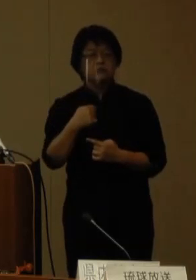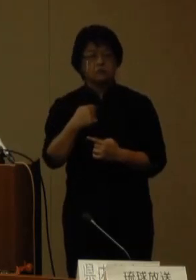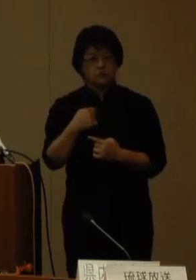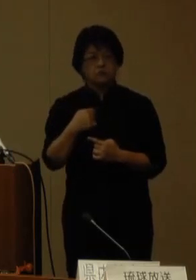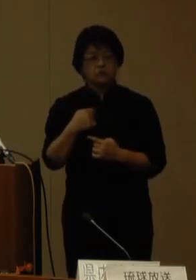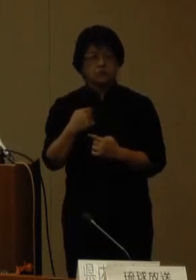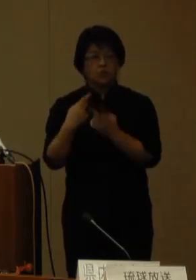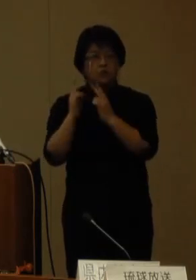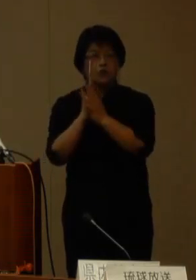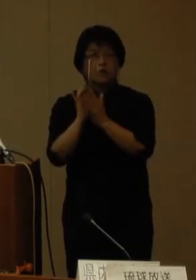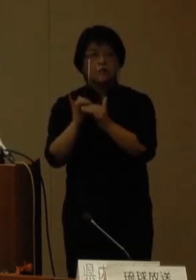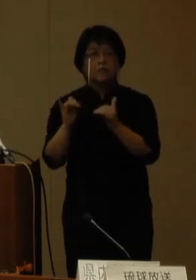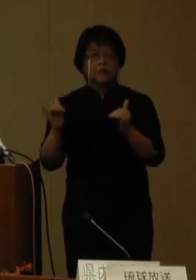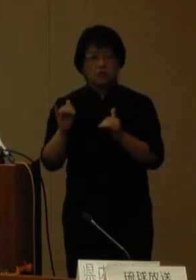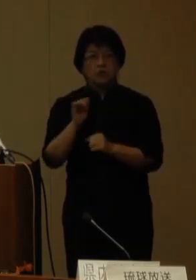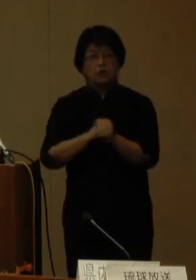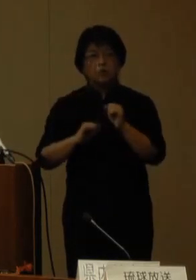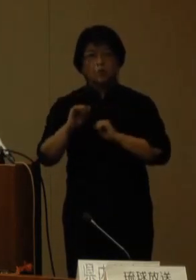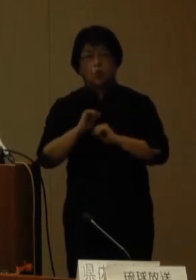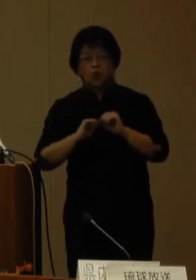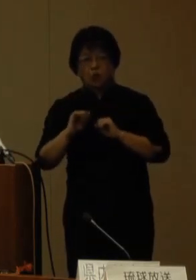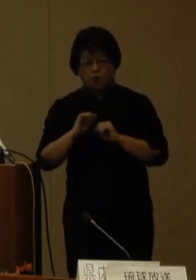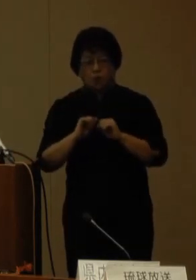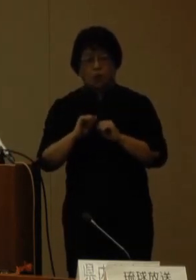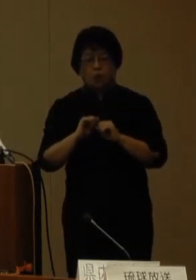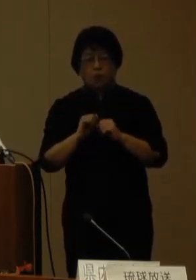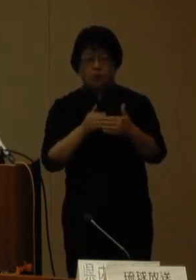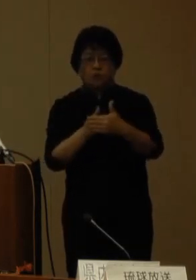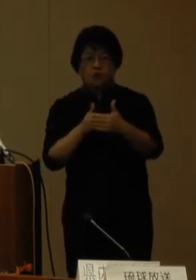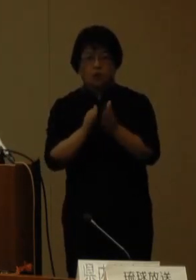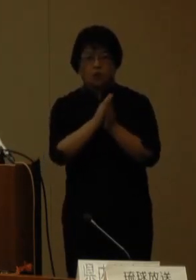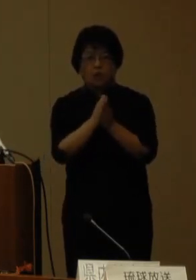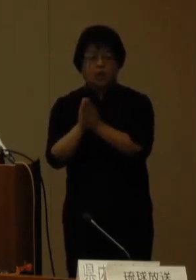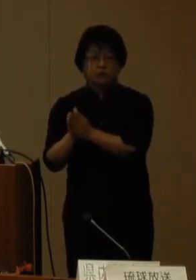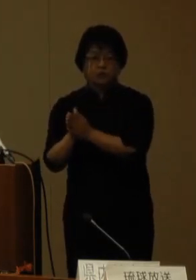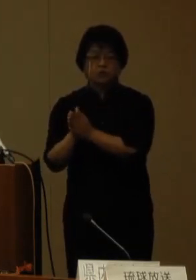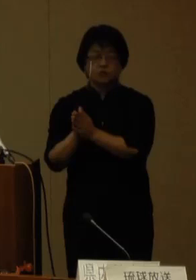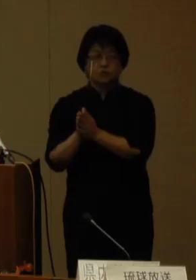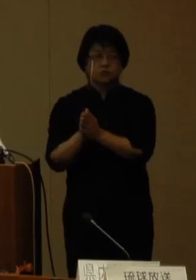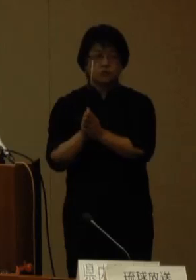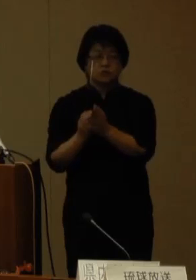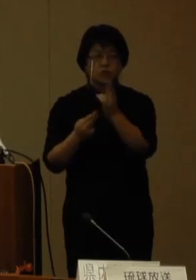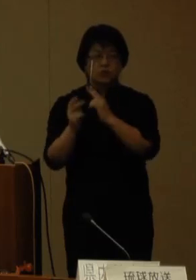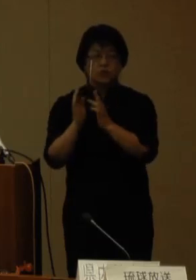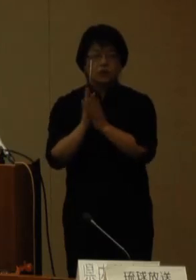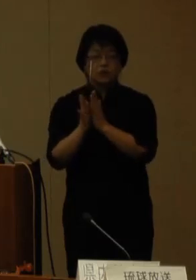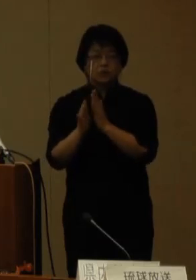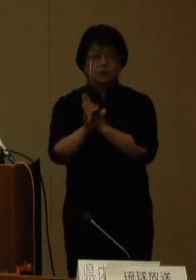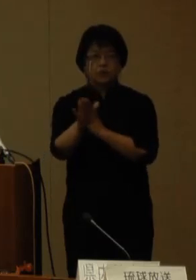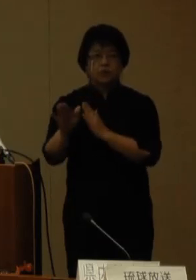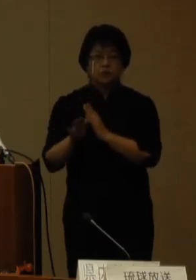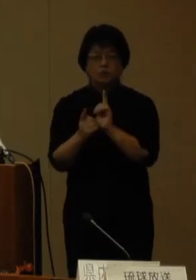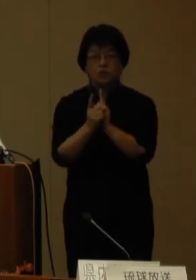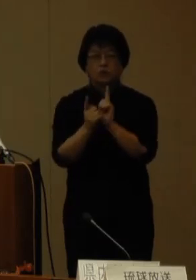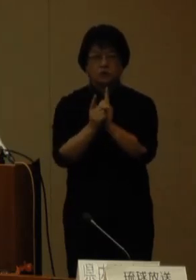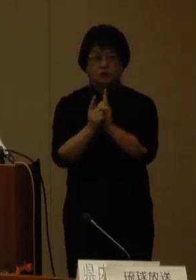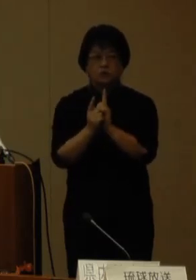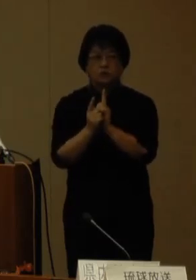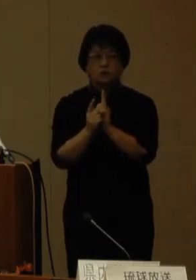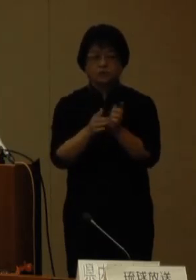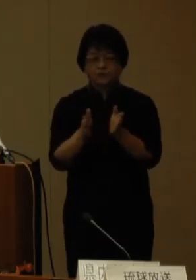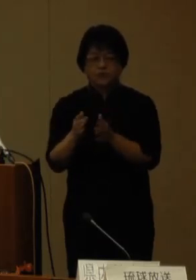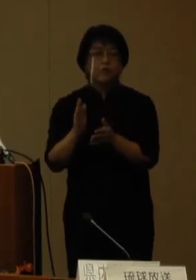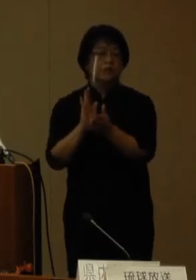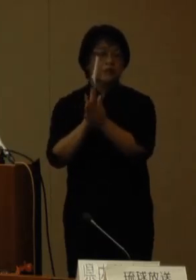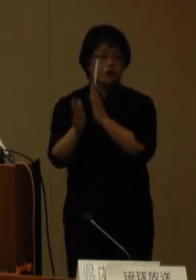行動変容をお願いするということに対してですね、県の対策を取っている知事としてのですね、